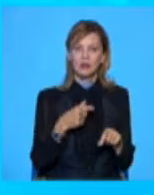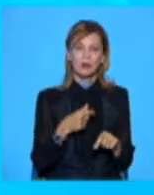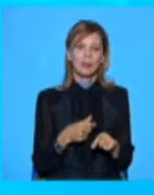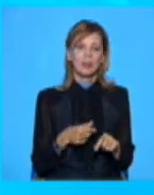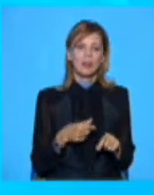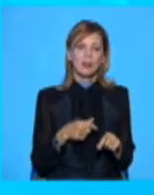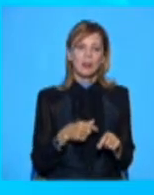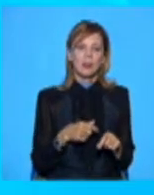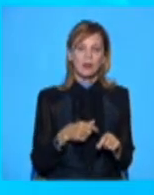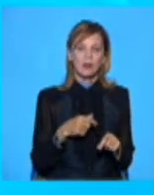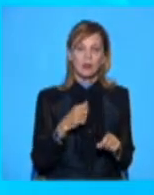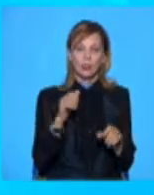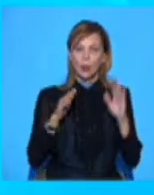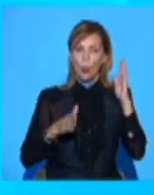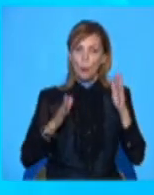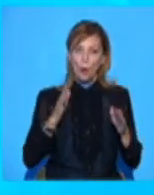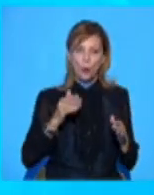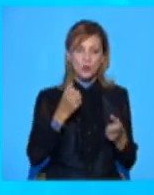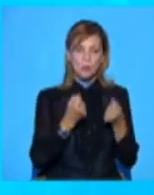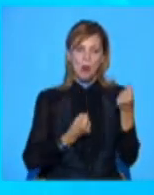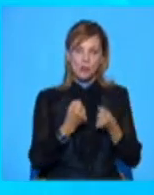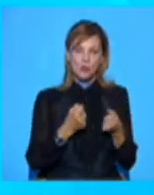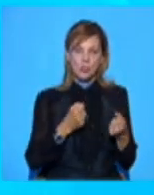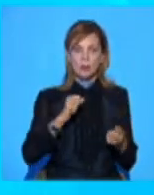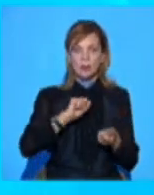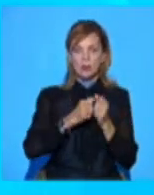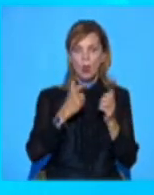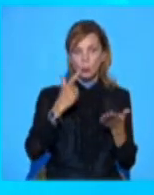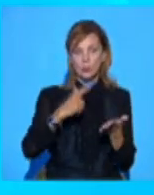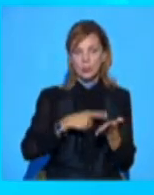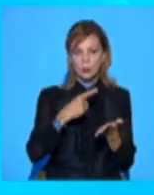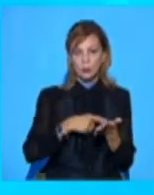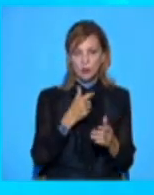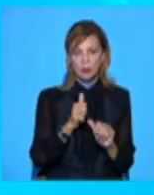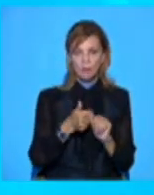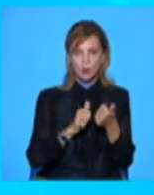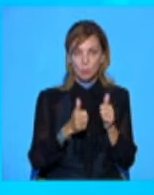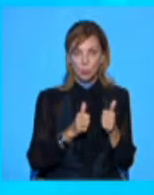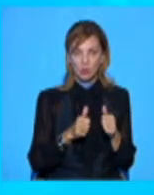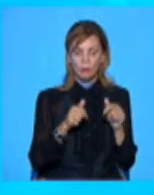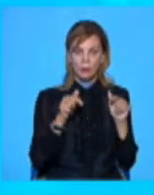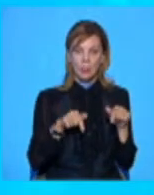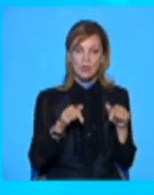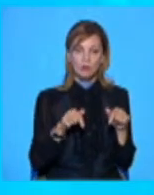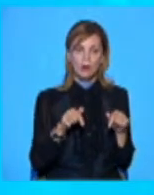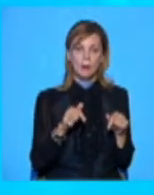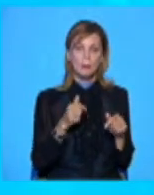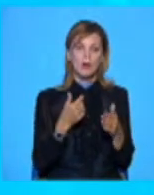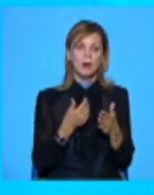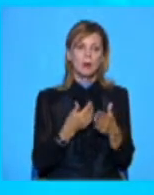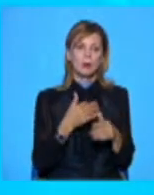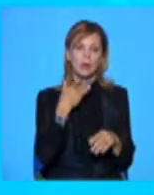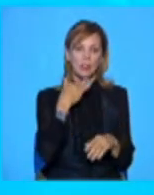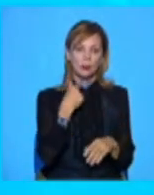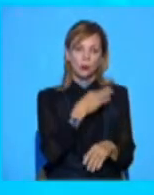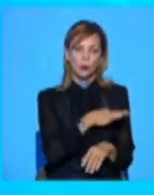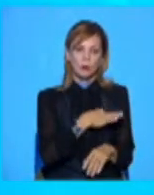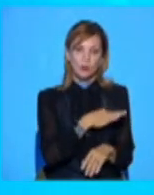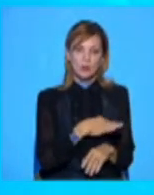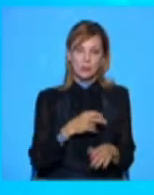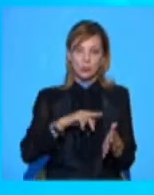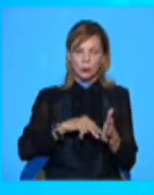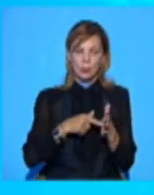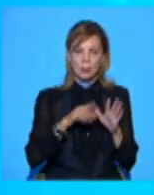specificul activităților, precum roboți, mașini sau dispozitive sportive. De altfel, pe parcursul întregului an, conducerea Universității din